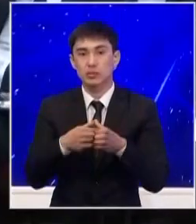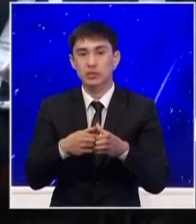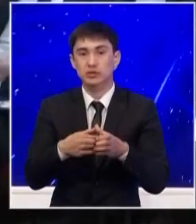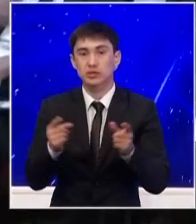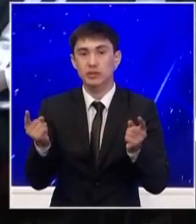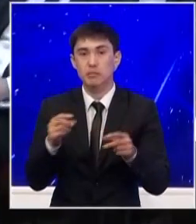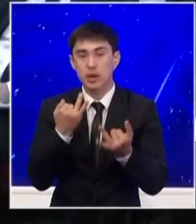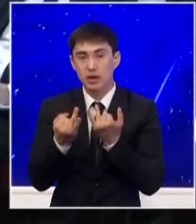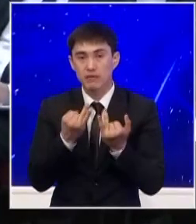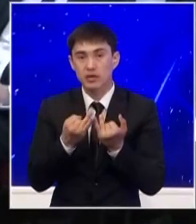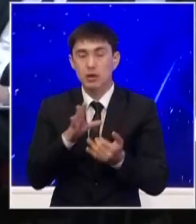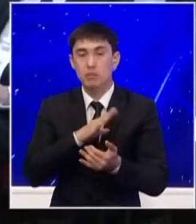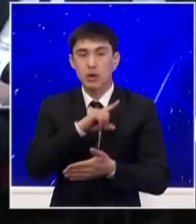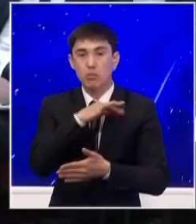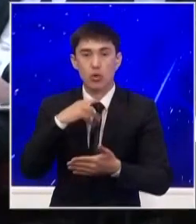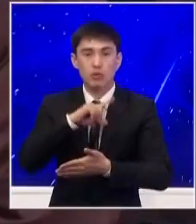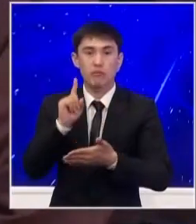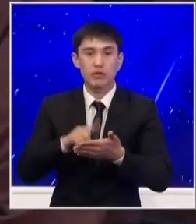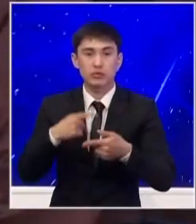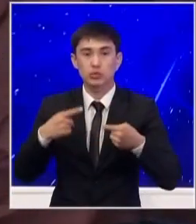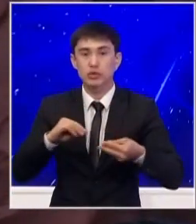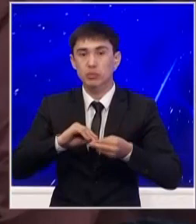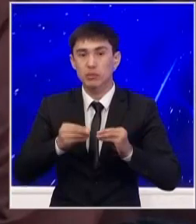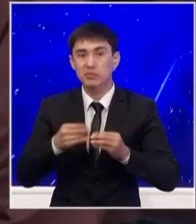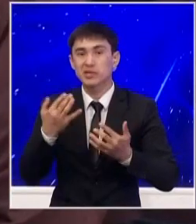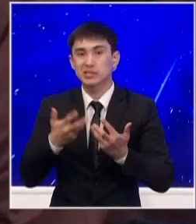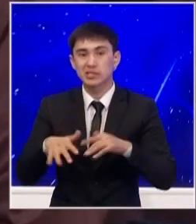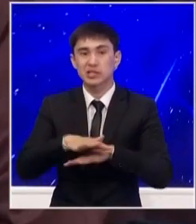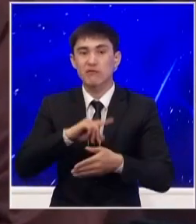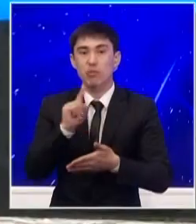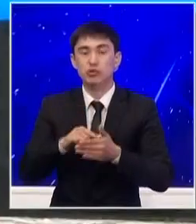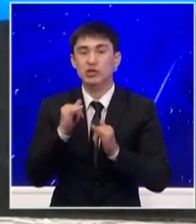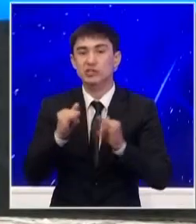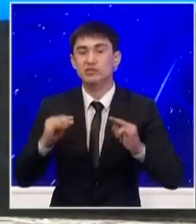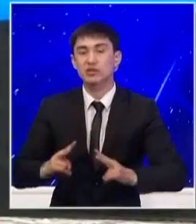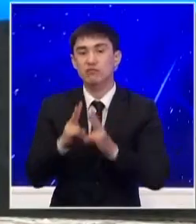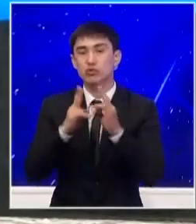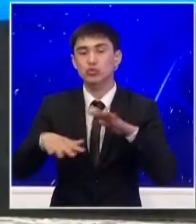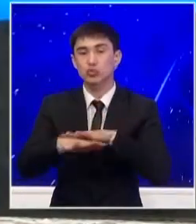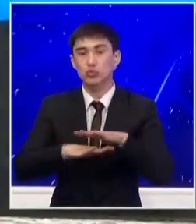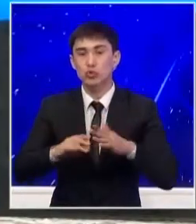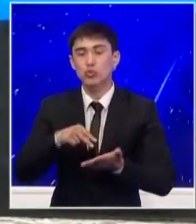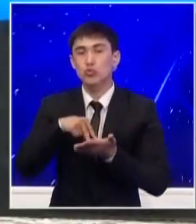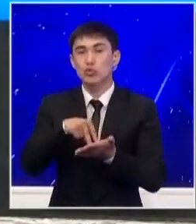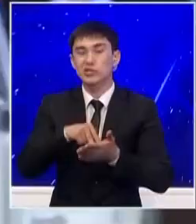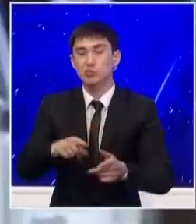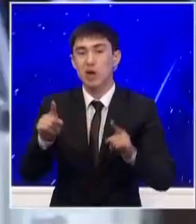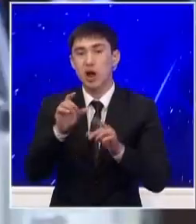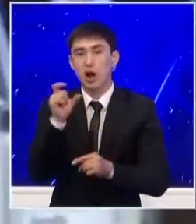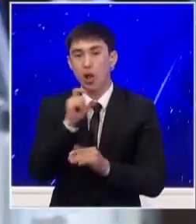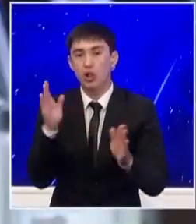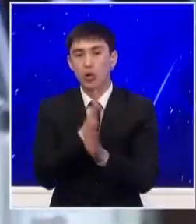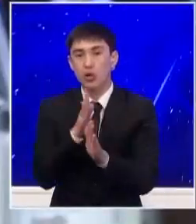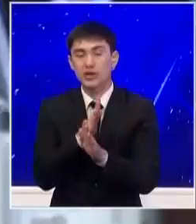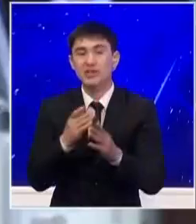На встрече было поднято немало и других проблем. Среди них вопросы развития инфраструктуры, туризма, экологии и